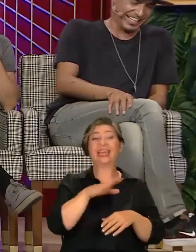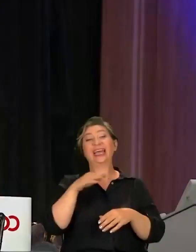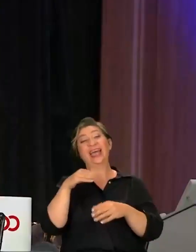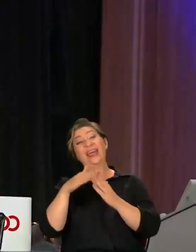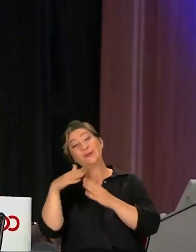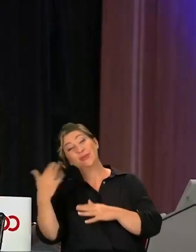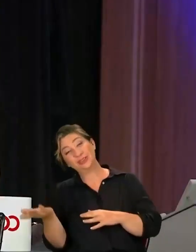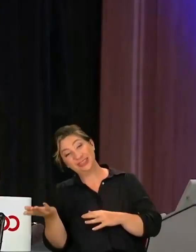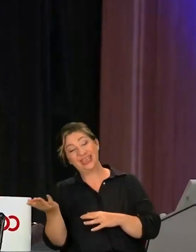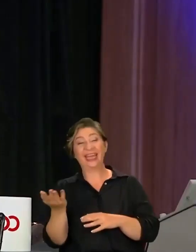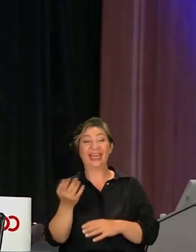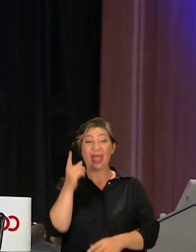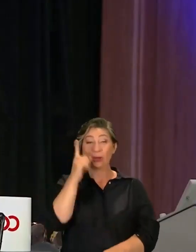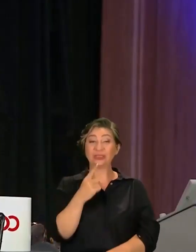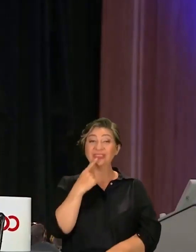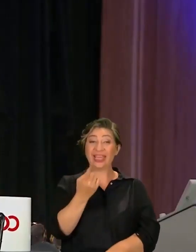Evet.